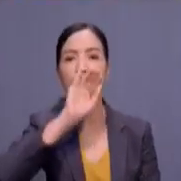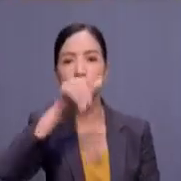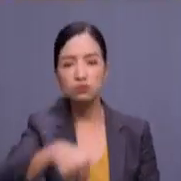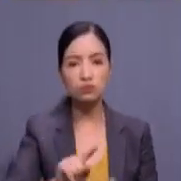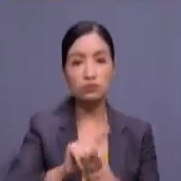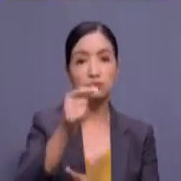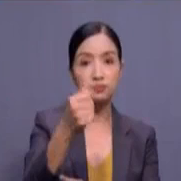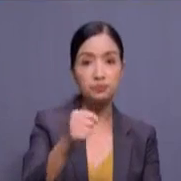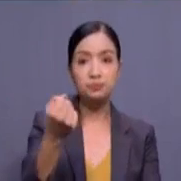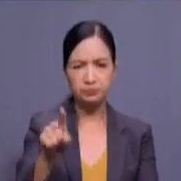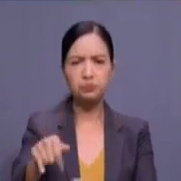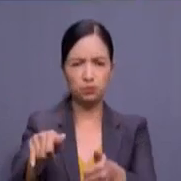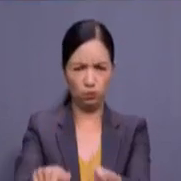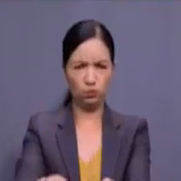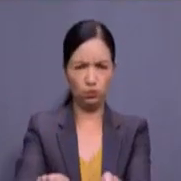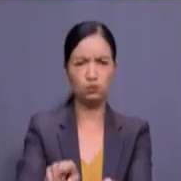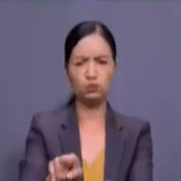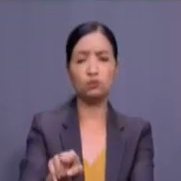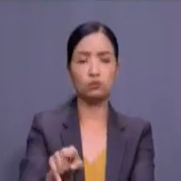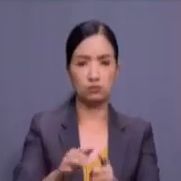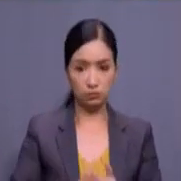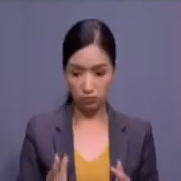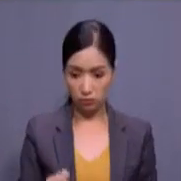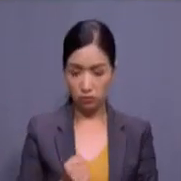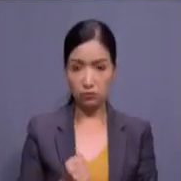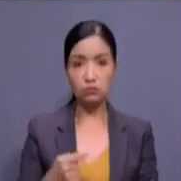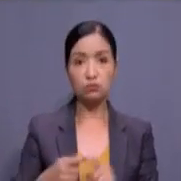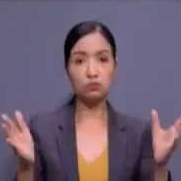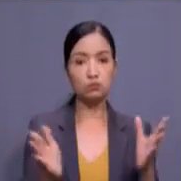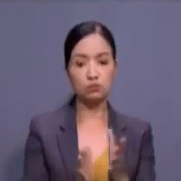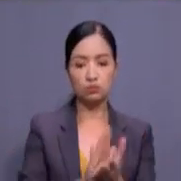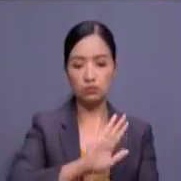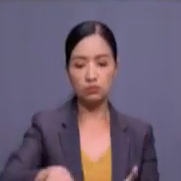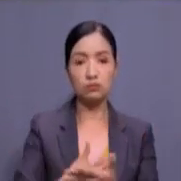ฏิบัติการครั้งนี้อย่างที่บอกงานใหญ่จริงๆนะคะใช้เจ้าหน้าที่รวมถึง30คนค่ะ